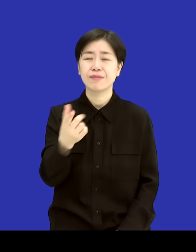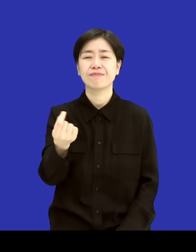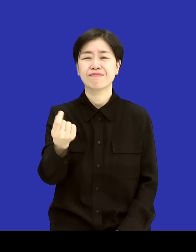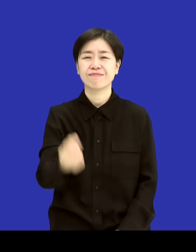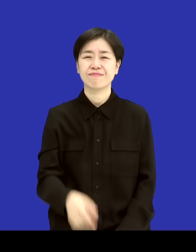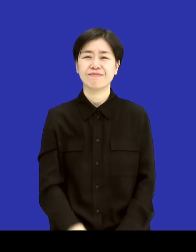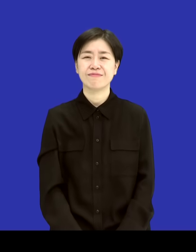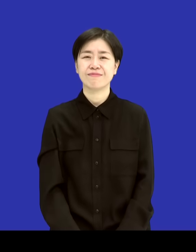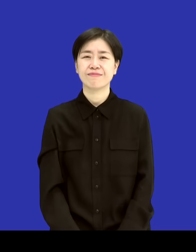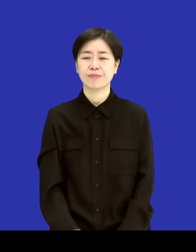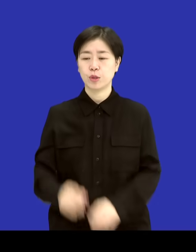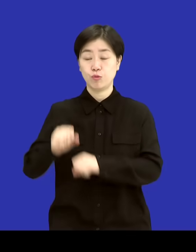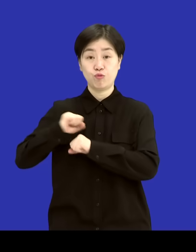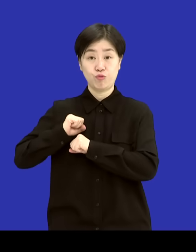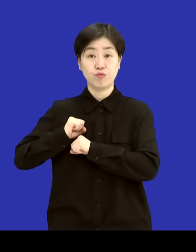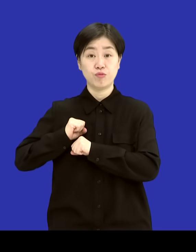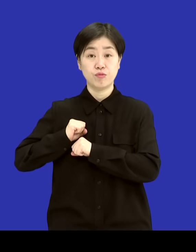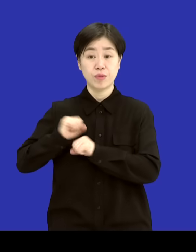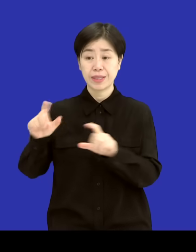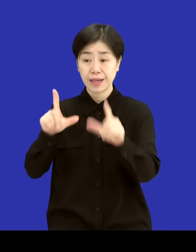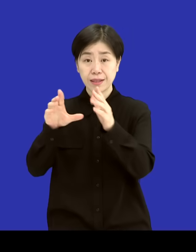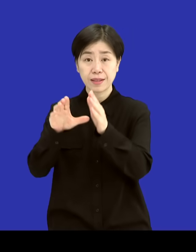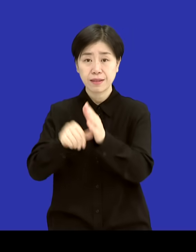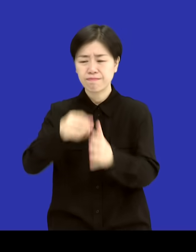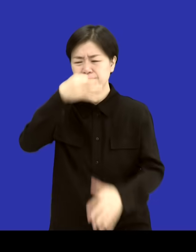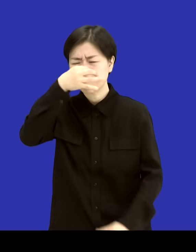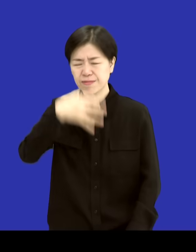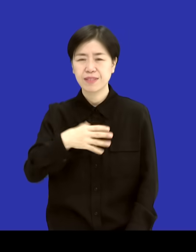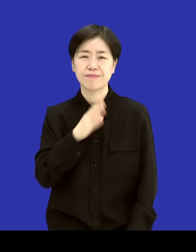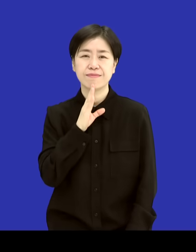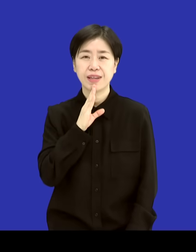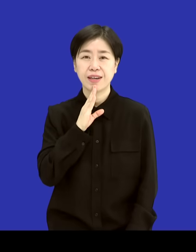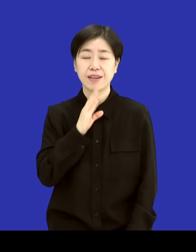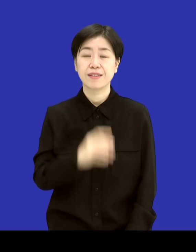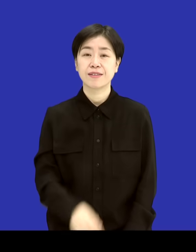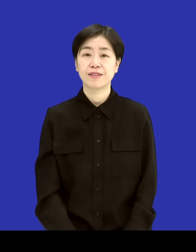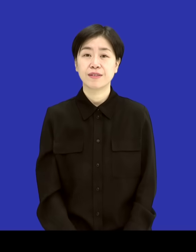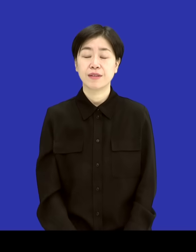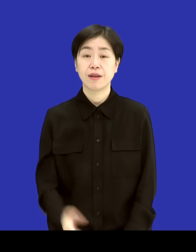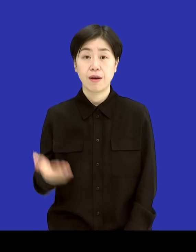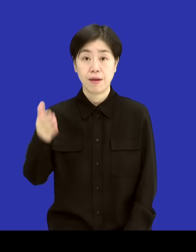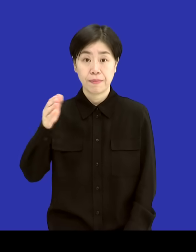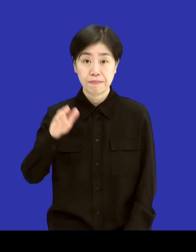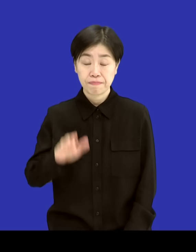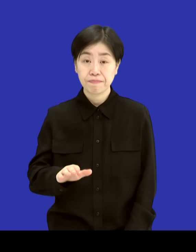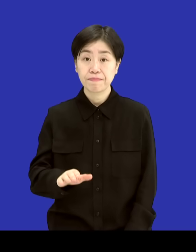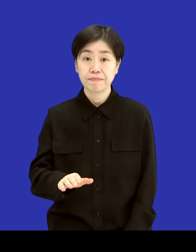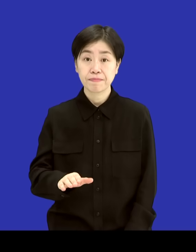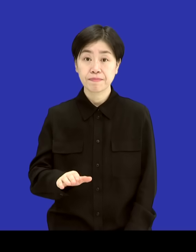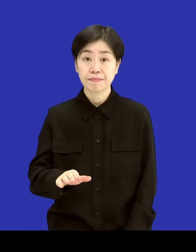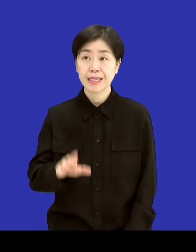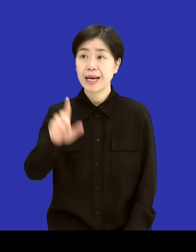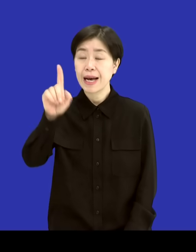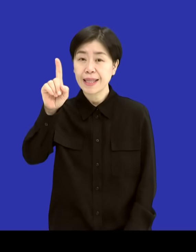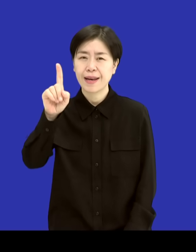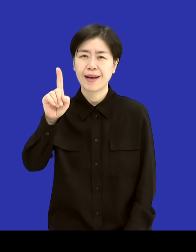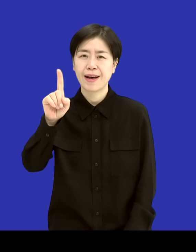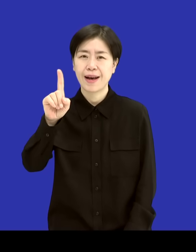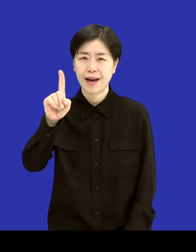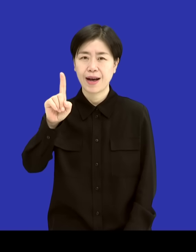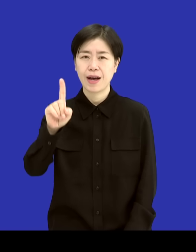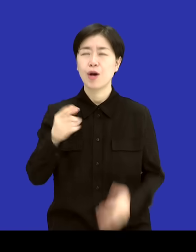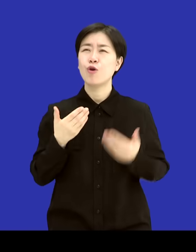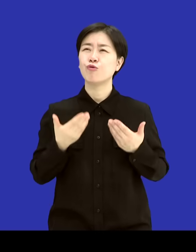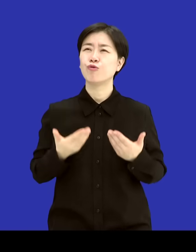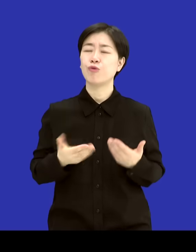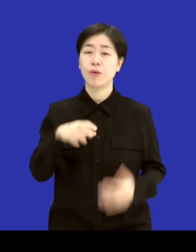한국 그 군대 있을 때 조금 많이 힘들었는데 그랬겠네요. 그때 유일하게 그런 탈출구가 또